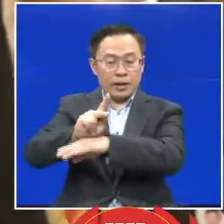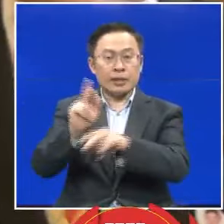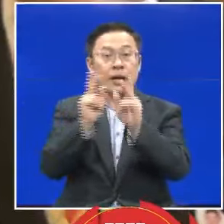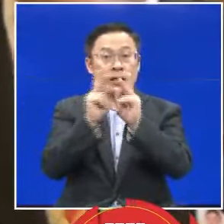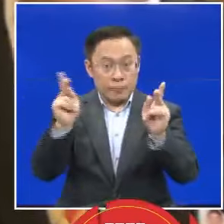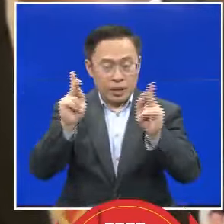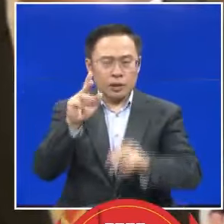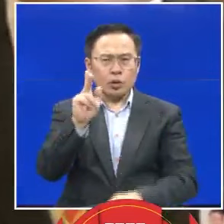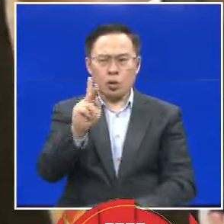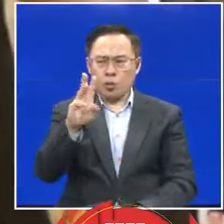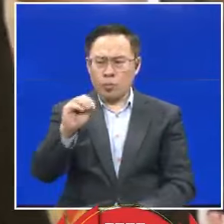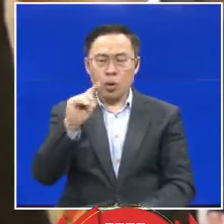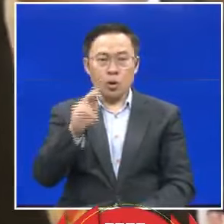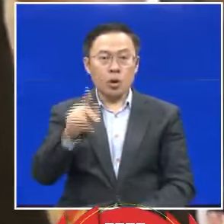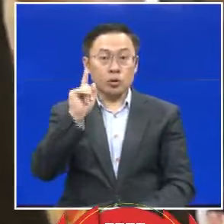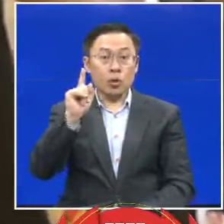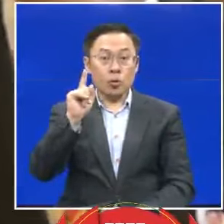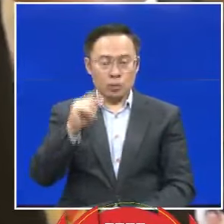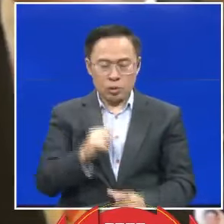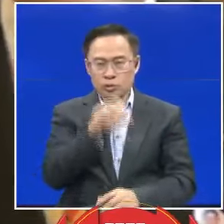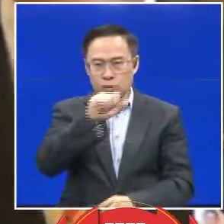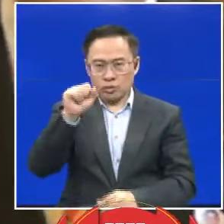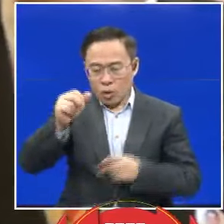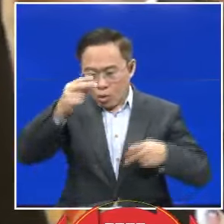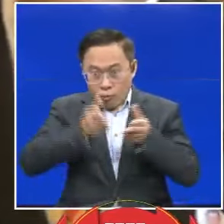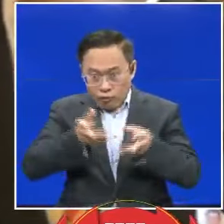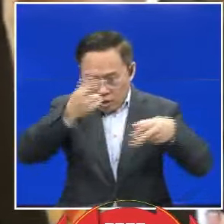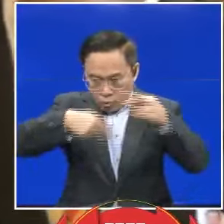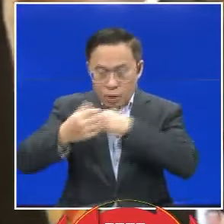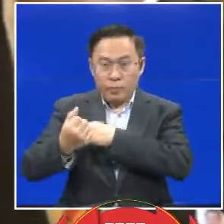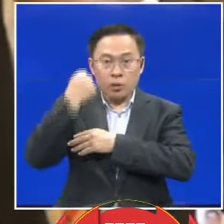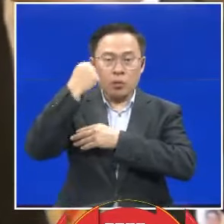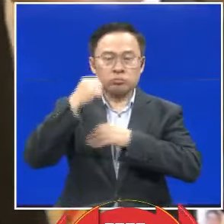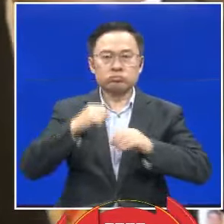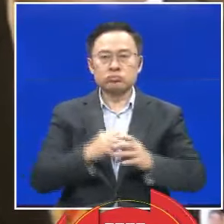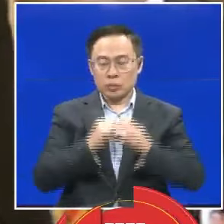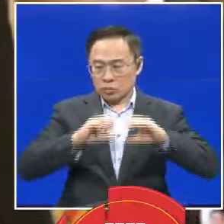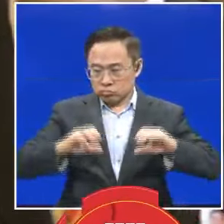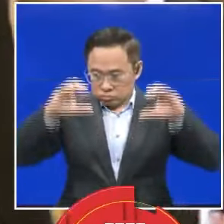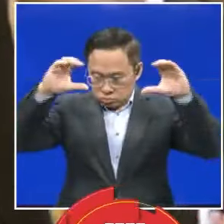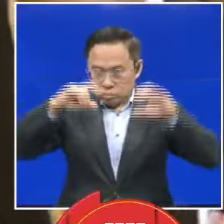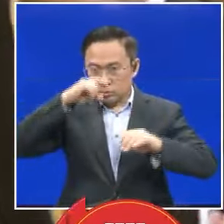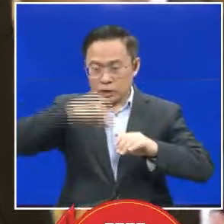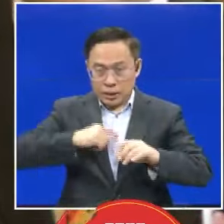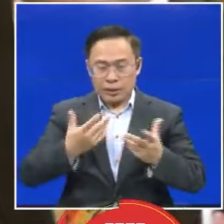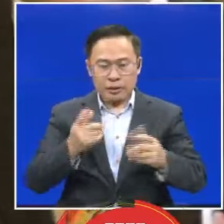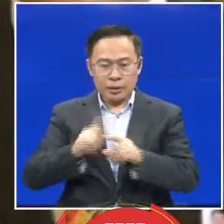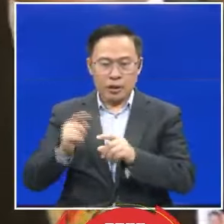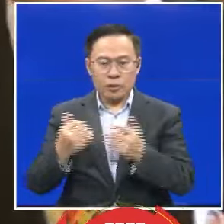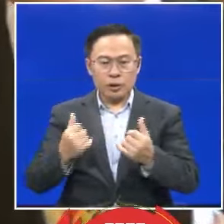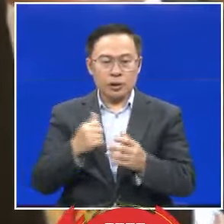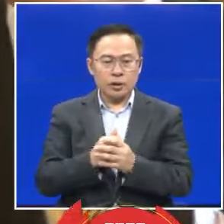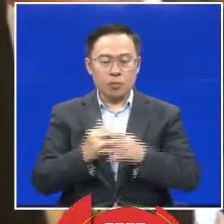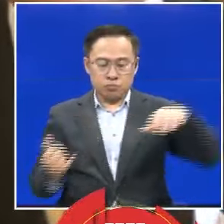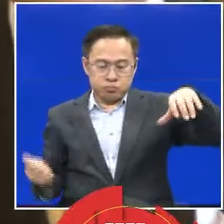ทยยุทธศาสตร์ชาติไทยนะคะและการปฏิรูปเดินทางไปหาฝั่งของผบ.ทร.เหมือนกันค่ะไปถึงกองบัญชาการกองทัพเรือเลย